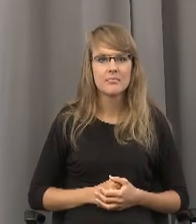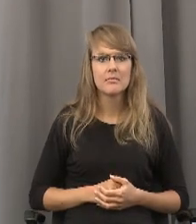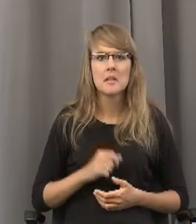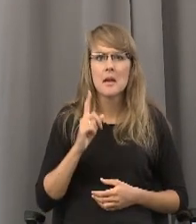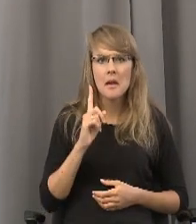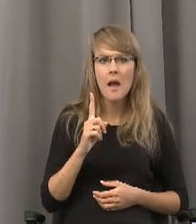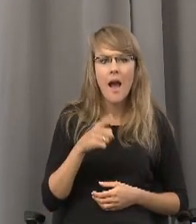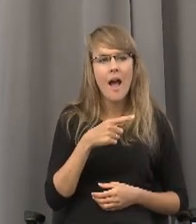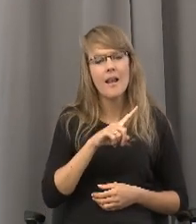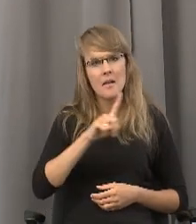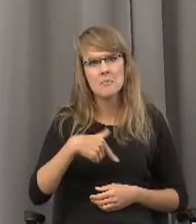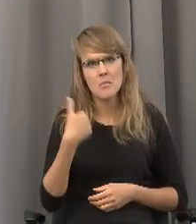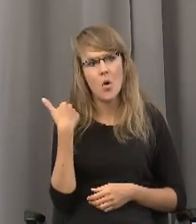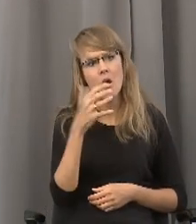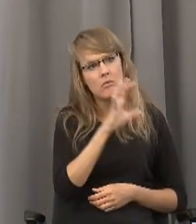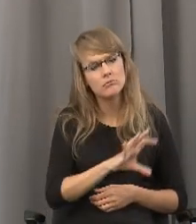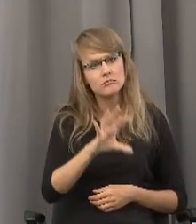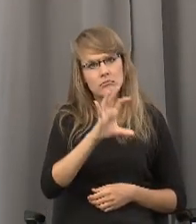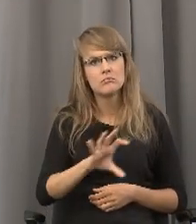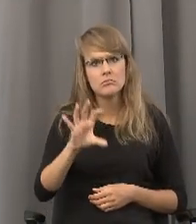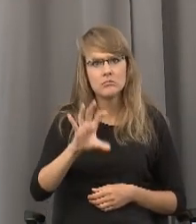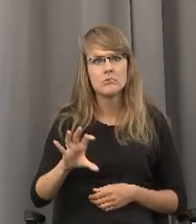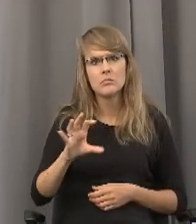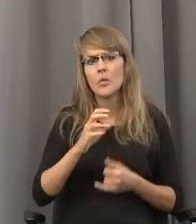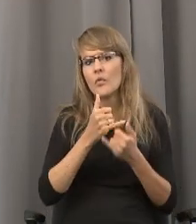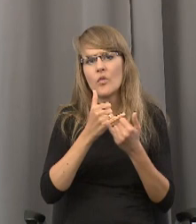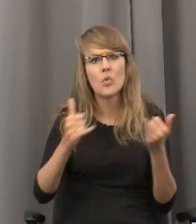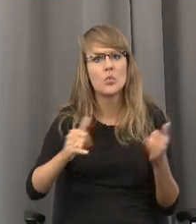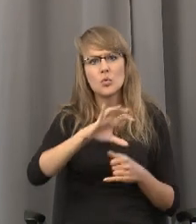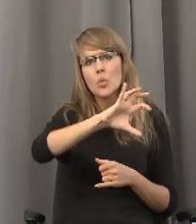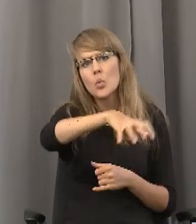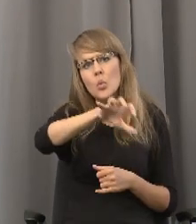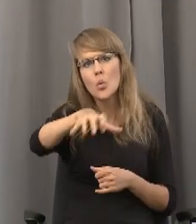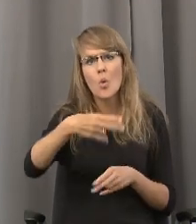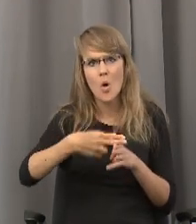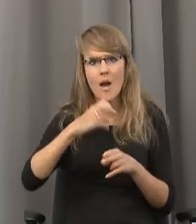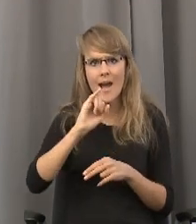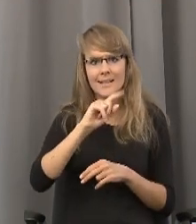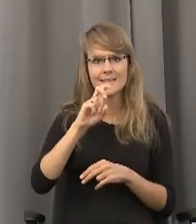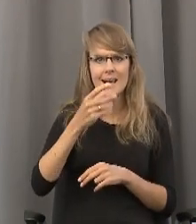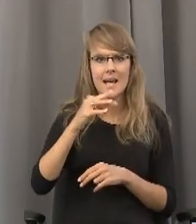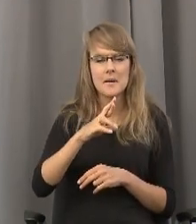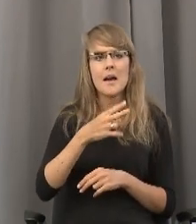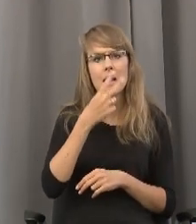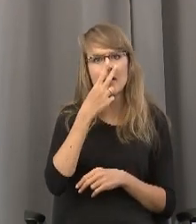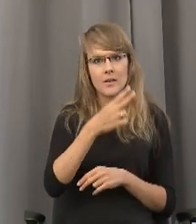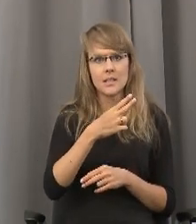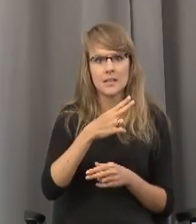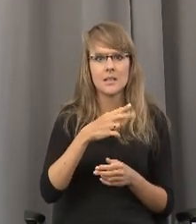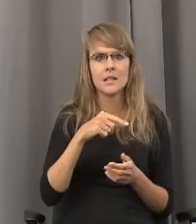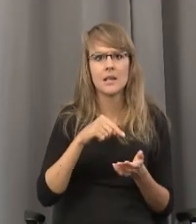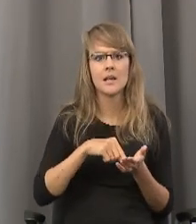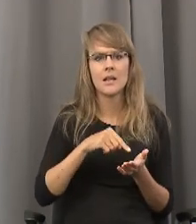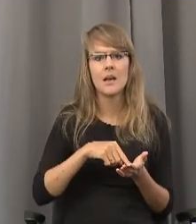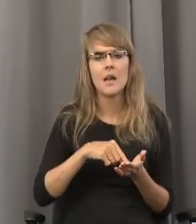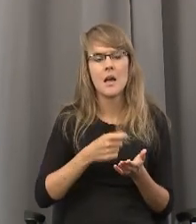wynika i z dalszych obserwacji w różnych tych grupach alzheimerowskich, one bardzo zmniejszają